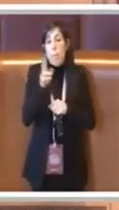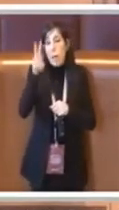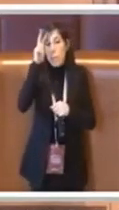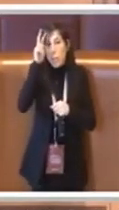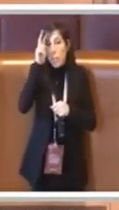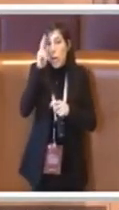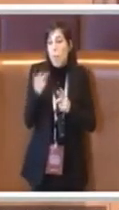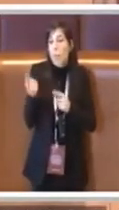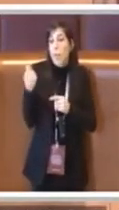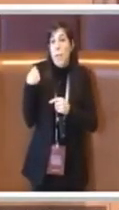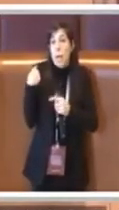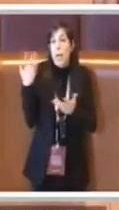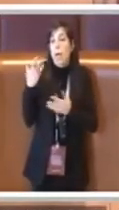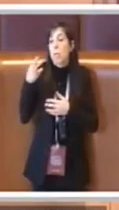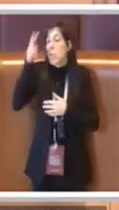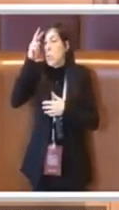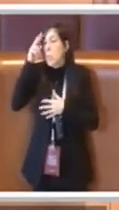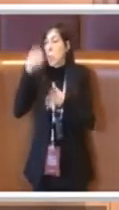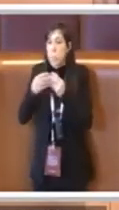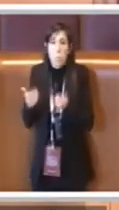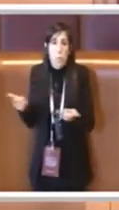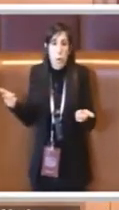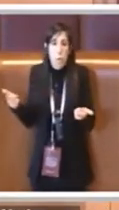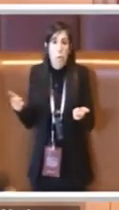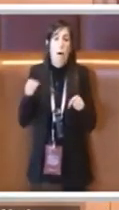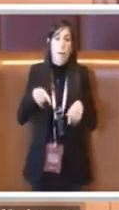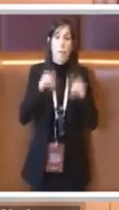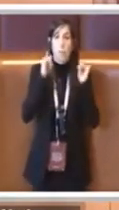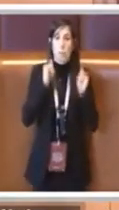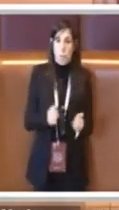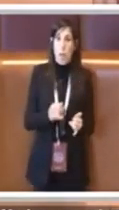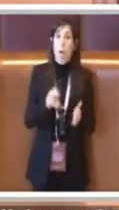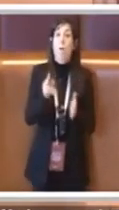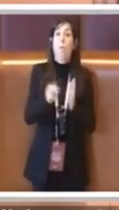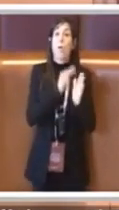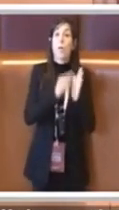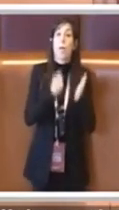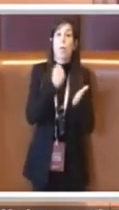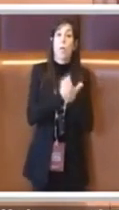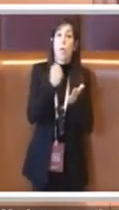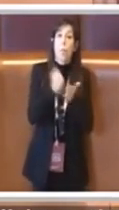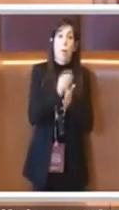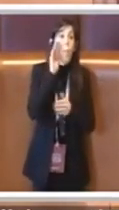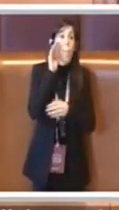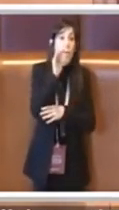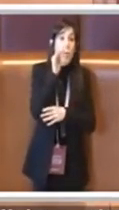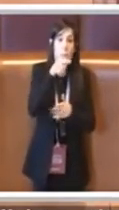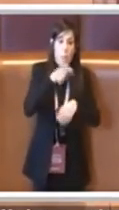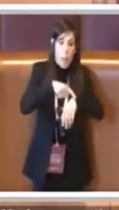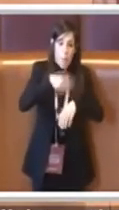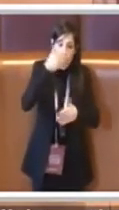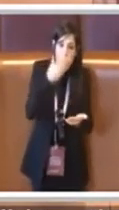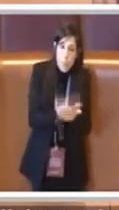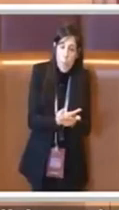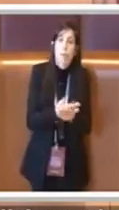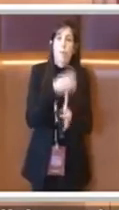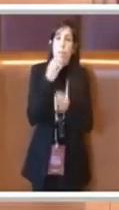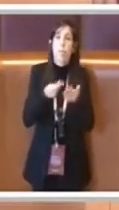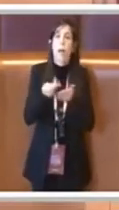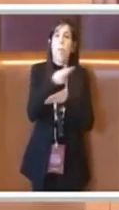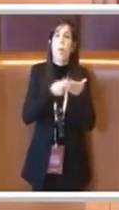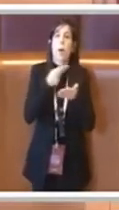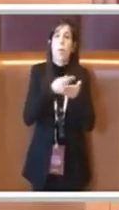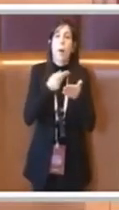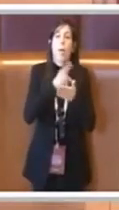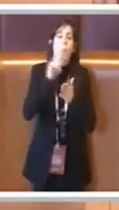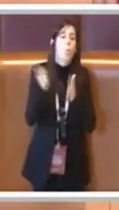ieri anche le cose banali non avvenivano in questa città, ma votare un documento di previsione nei tempi certi significa programmare le attività di